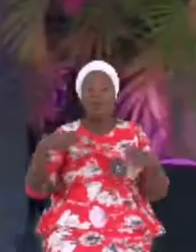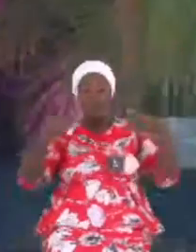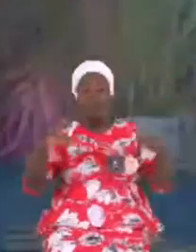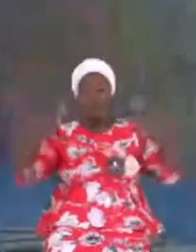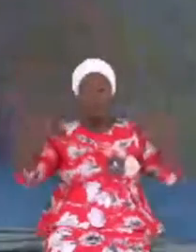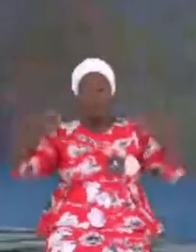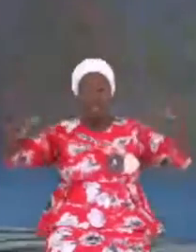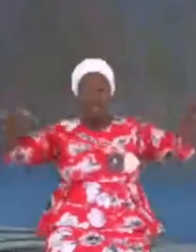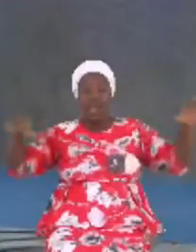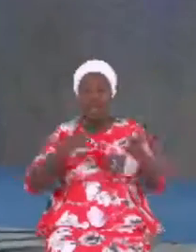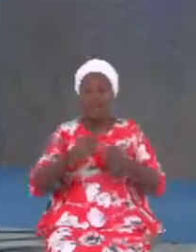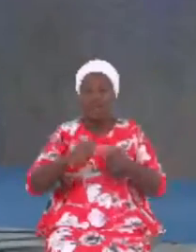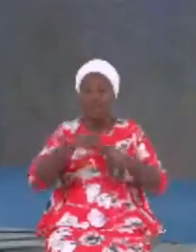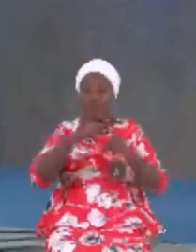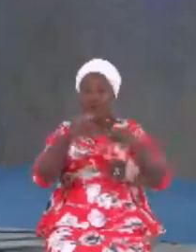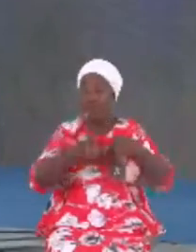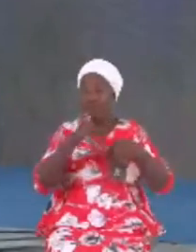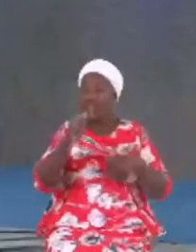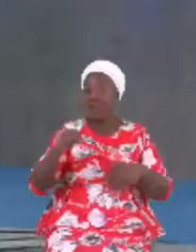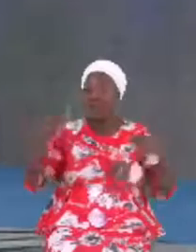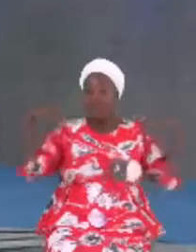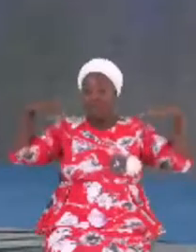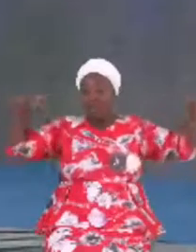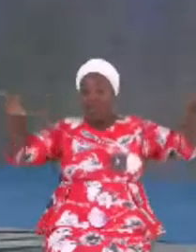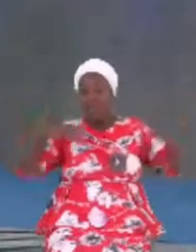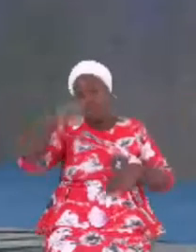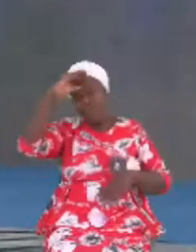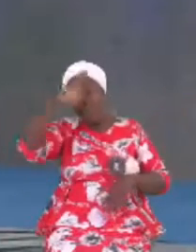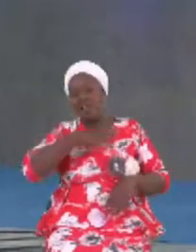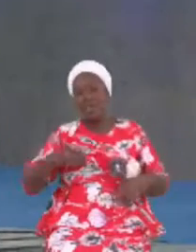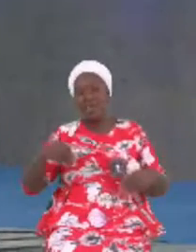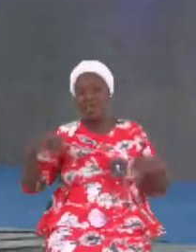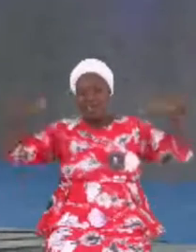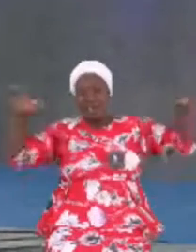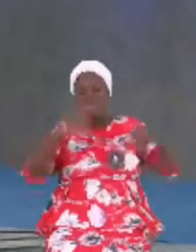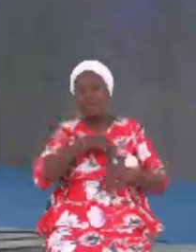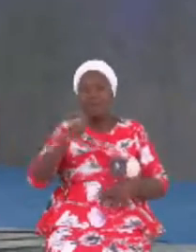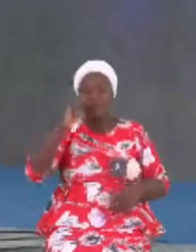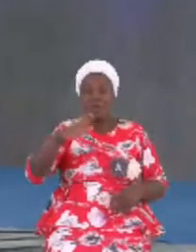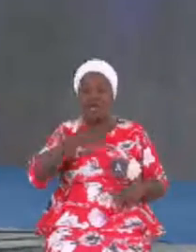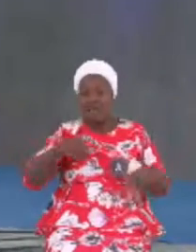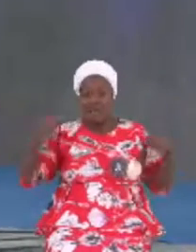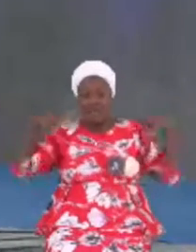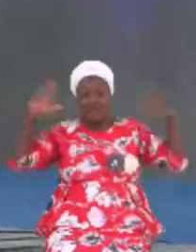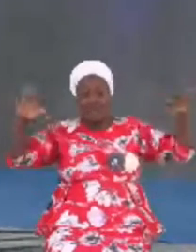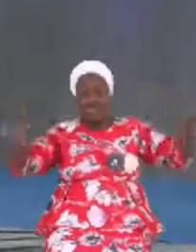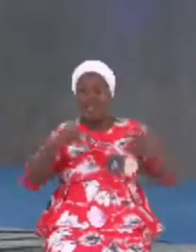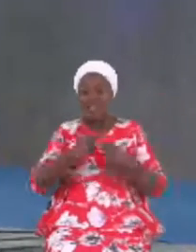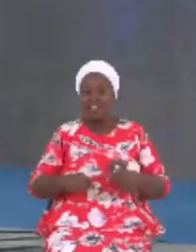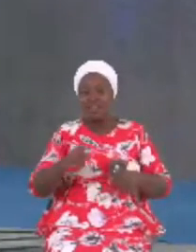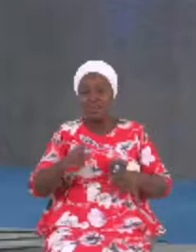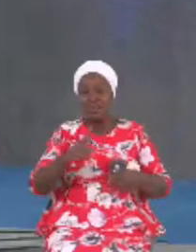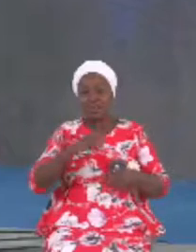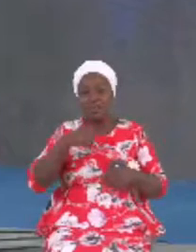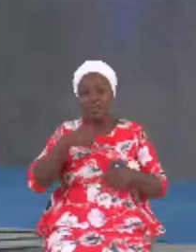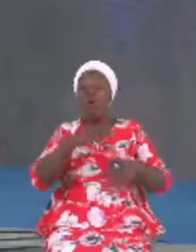des anges. Quand l'homme et les anges, homme et ange, femme et les anges, ils vivront